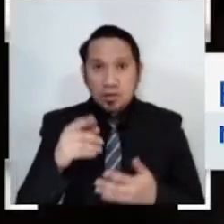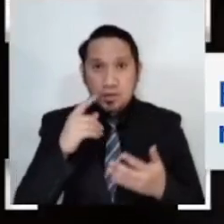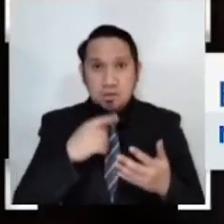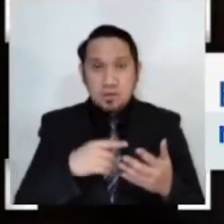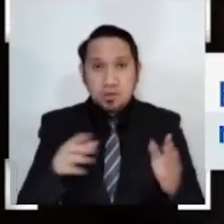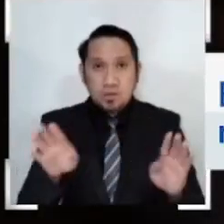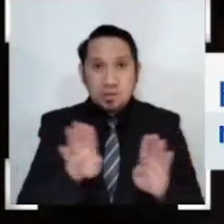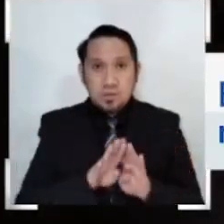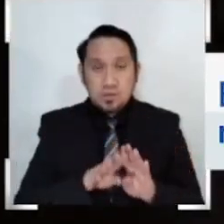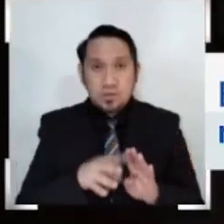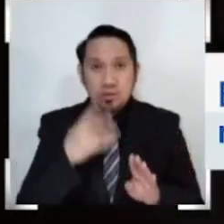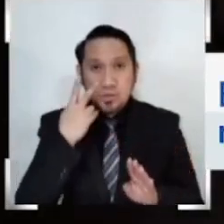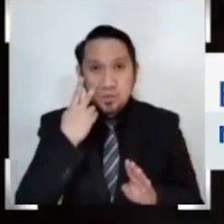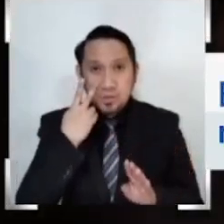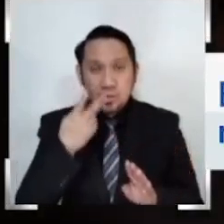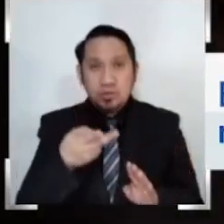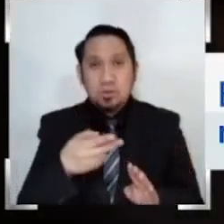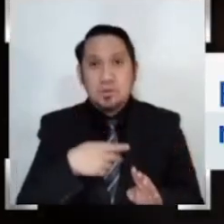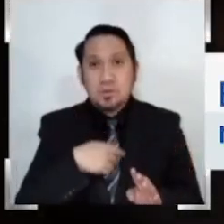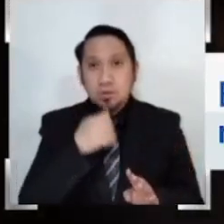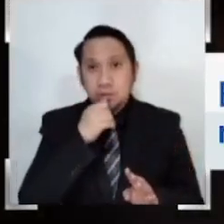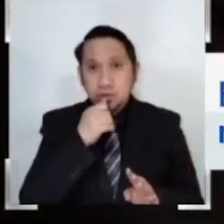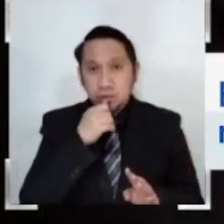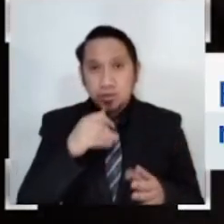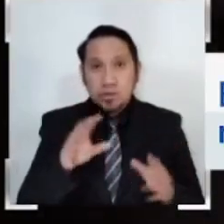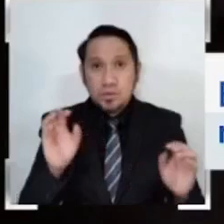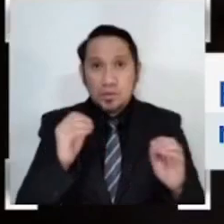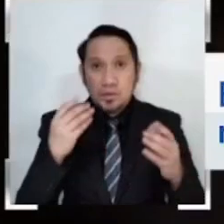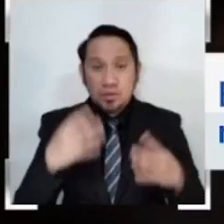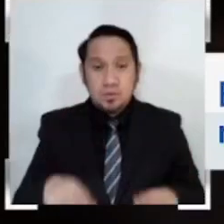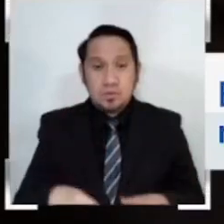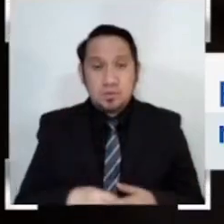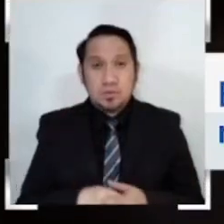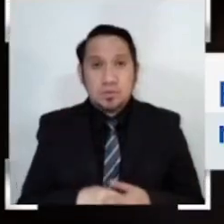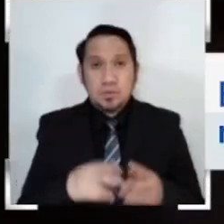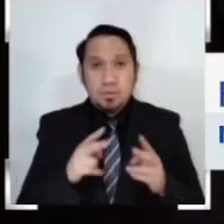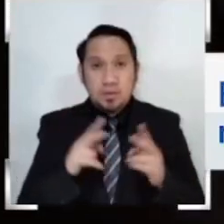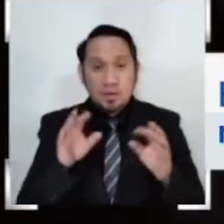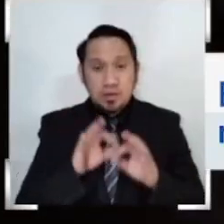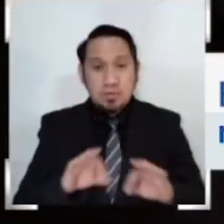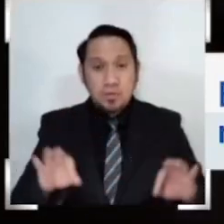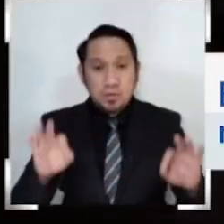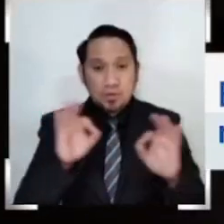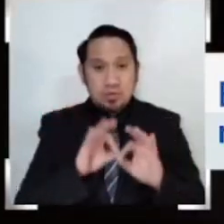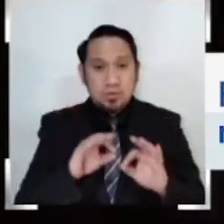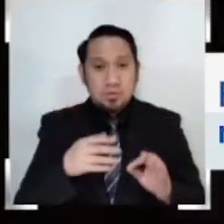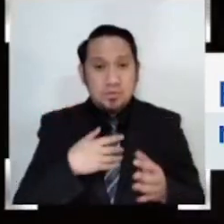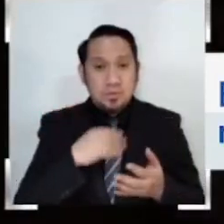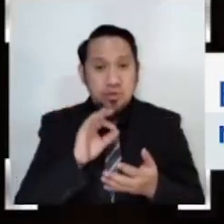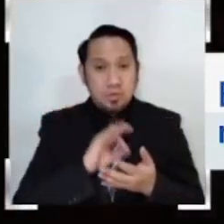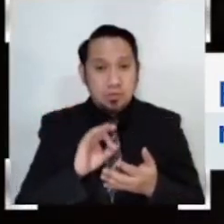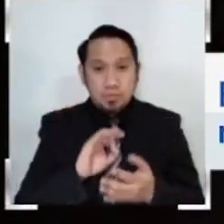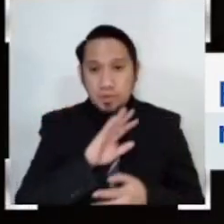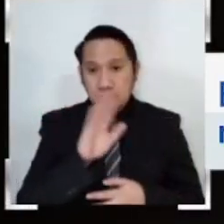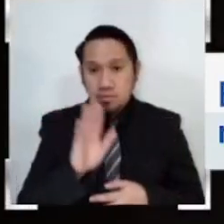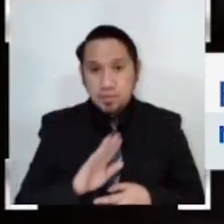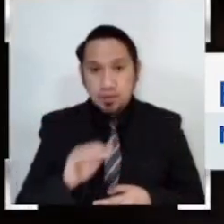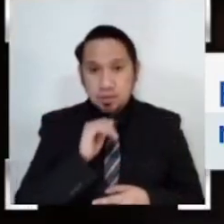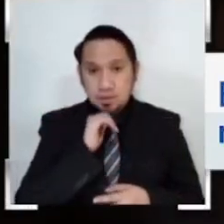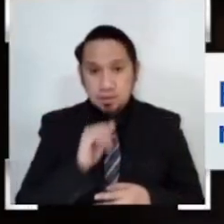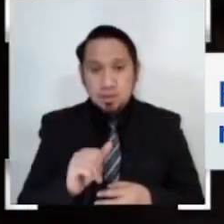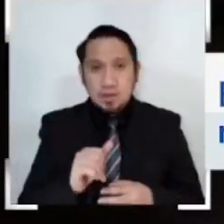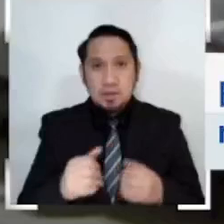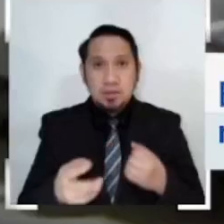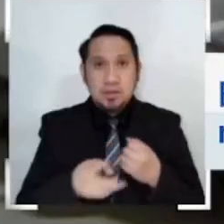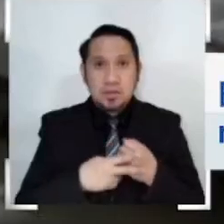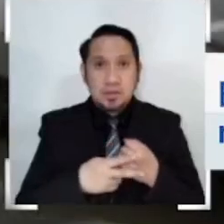ko sa mga save passwords ko sa Chrome, wala na. Kung importante talaga yung mga account, wag mo na i-save sa browser, i-notebook